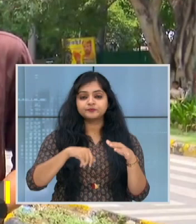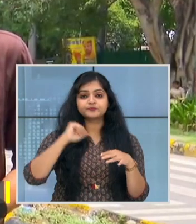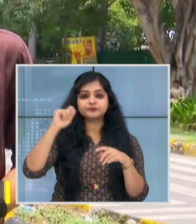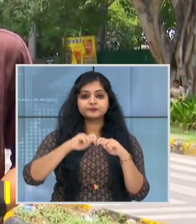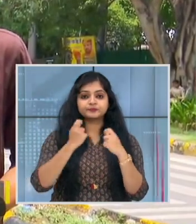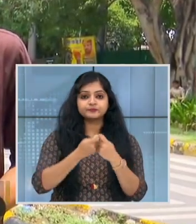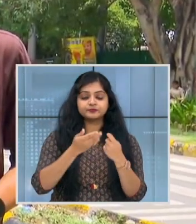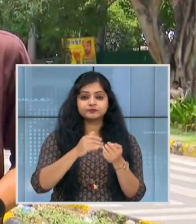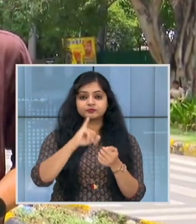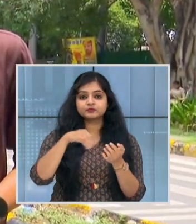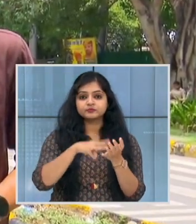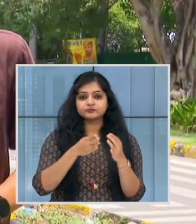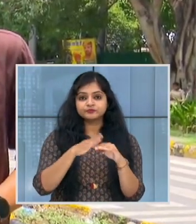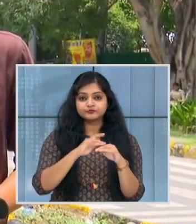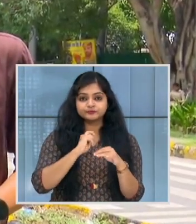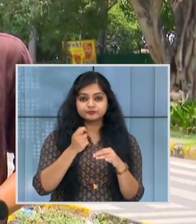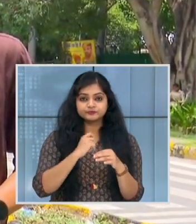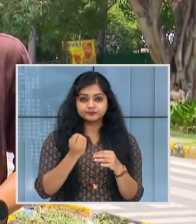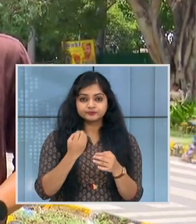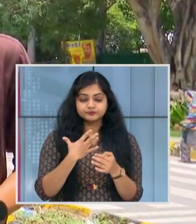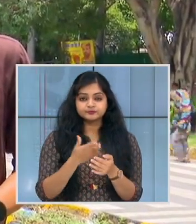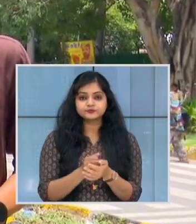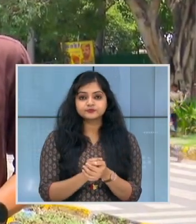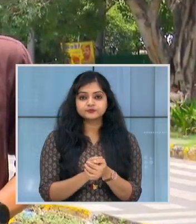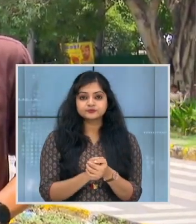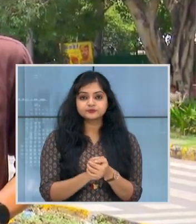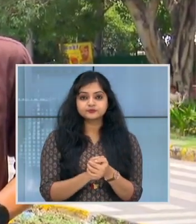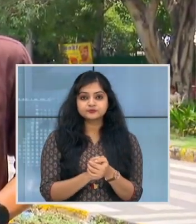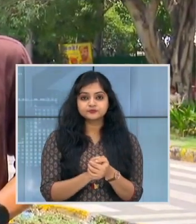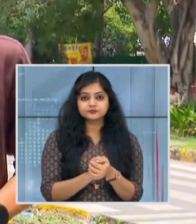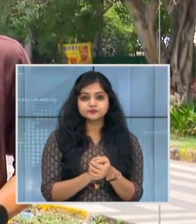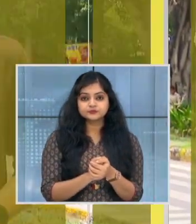സമരസമിതി. ജന്തർ മന്ദറിൽ നിന്നും മോഹൻകുമാറിനൊപ്പം ബൽറാം നെടുങ്ങാടി,